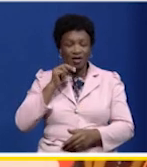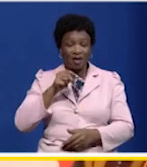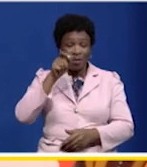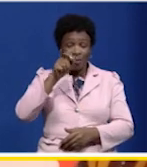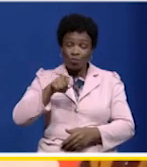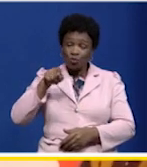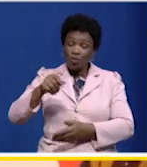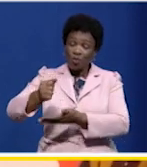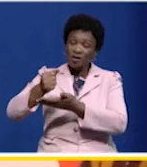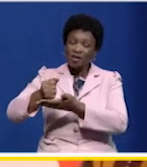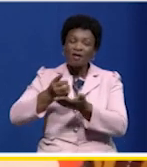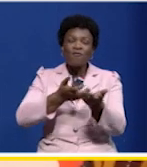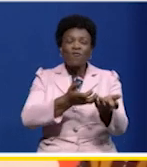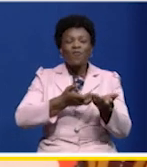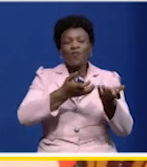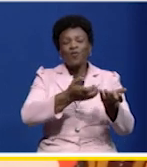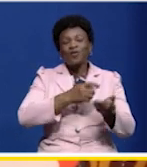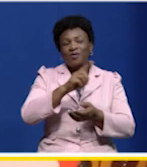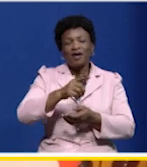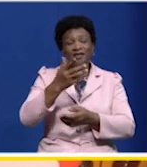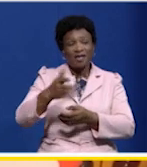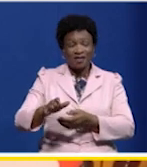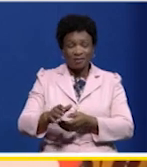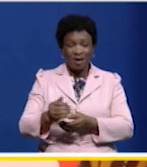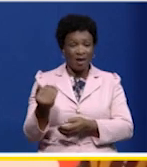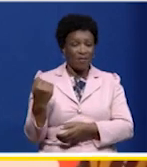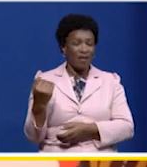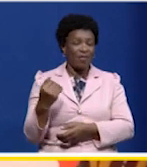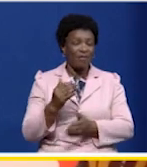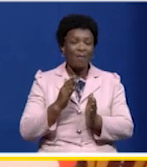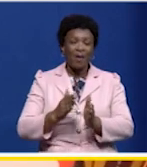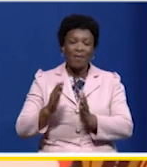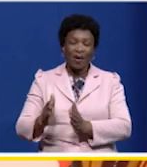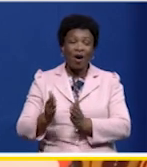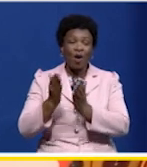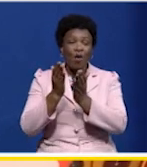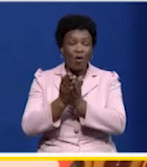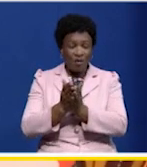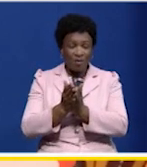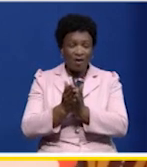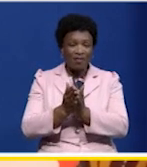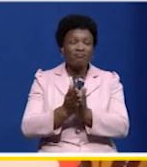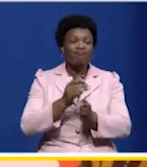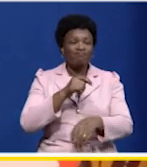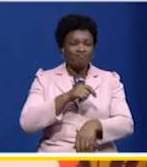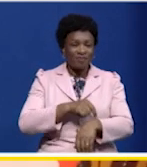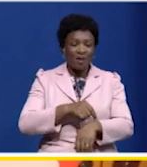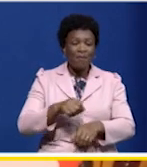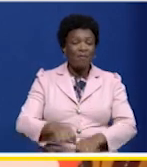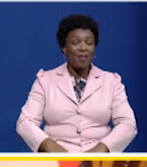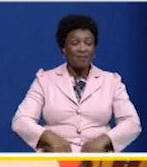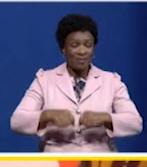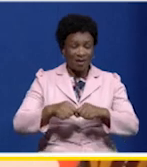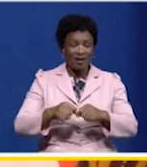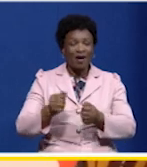niger na amia tumpe mi mamlaka ekei zanzibar zipa